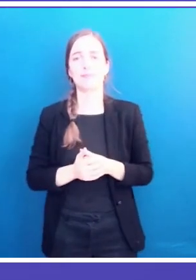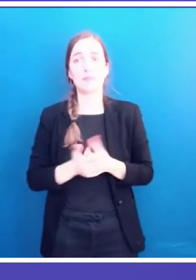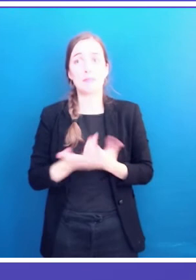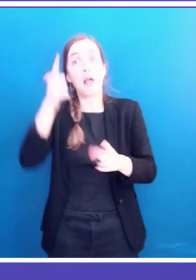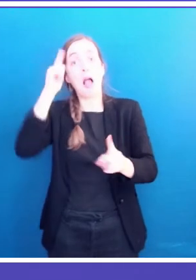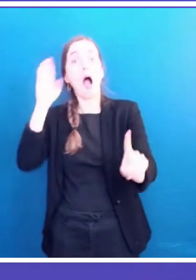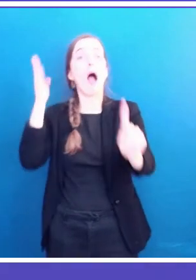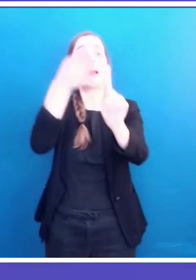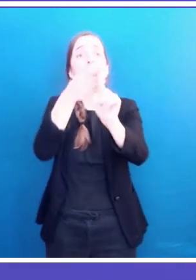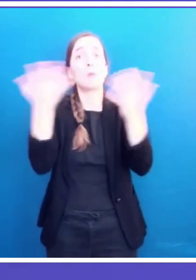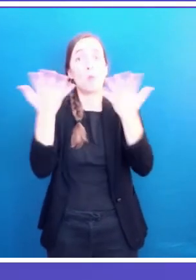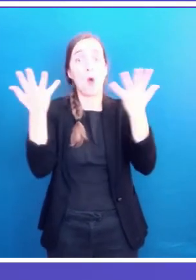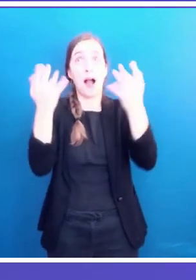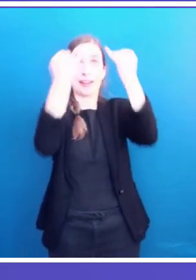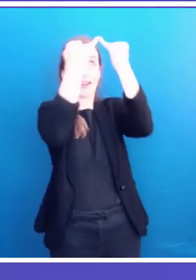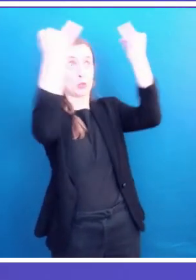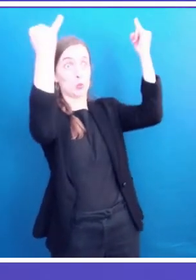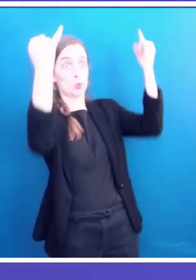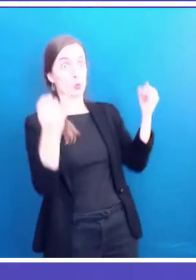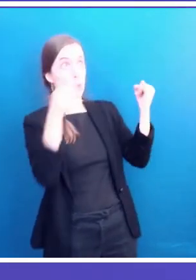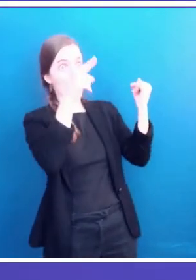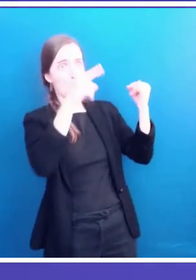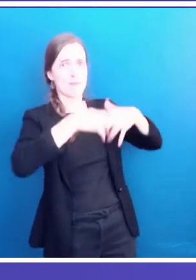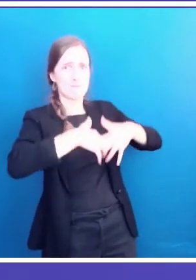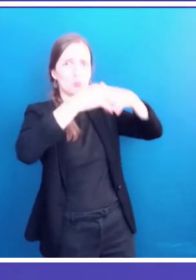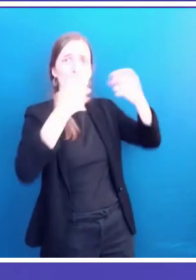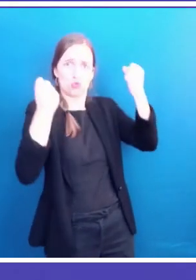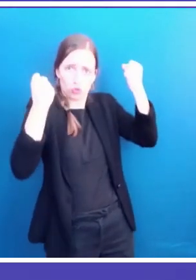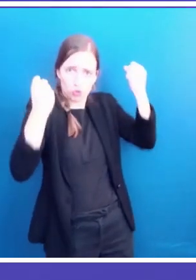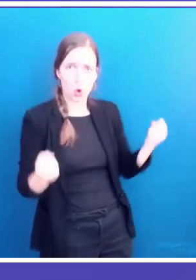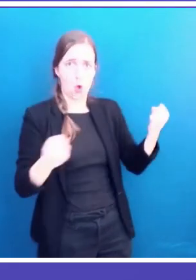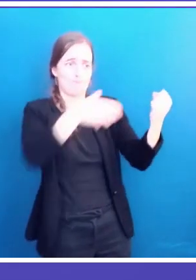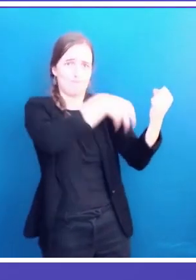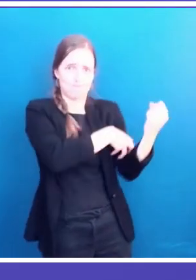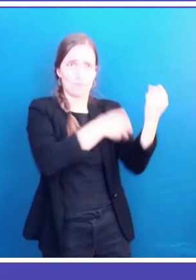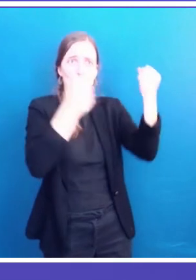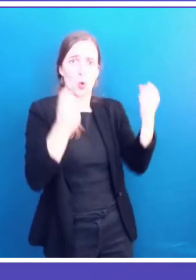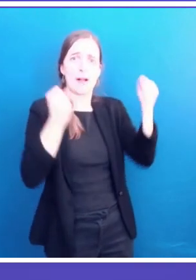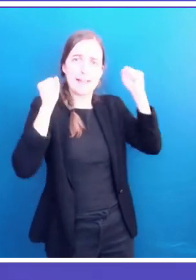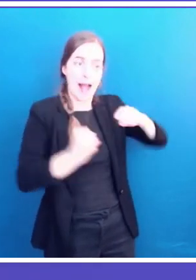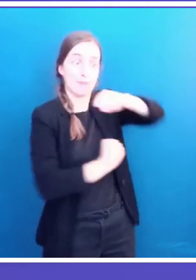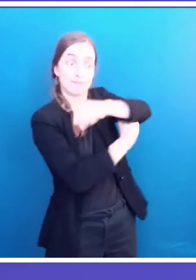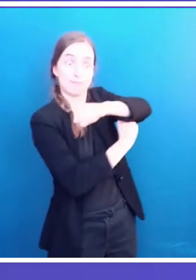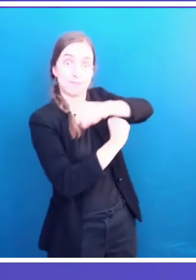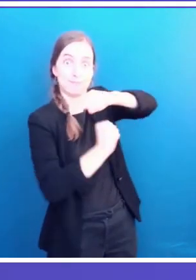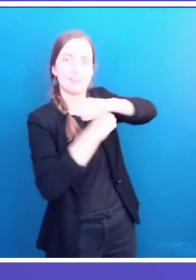التام بين المؤسسات والمنظمات وبين كافة